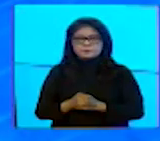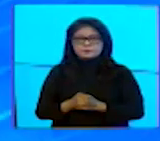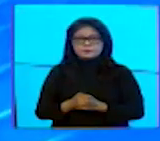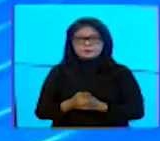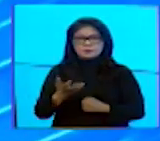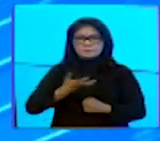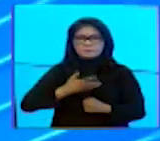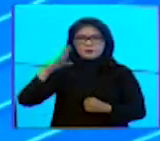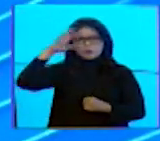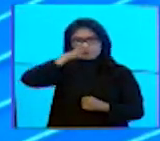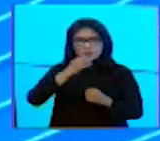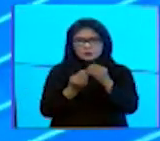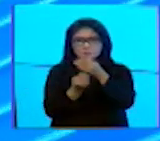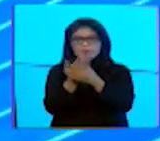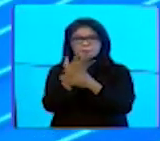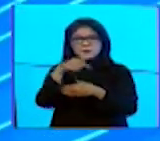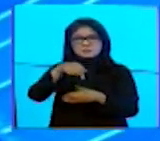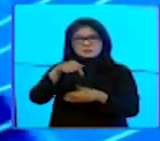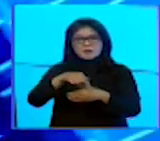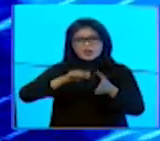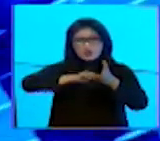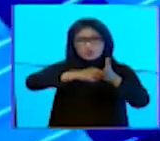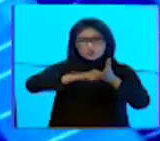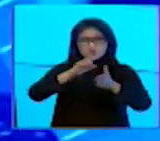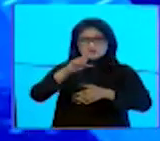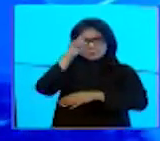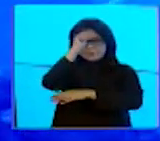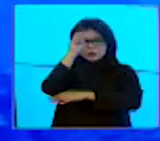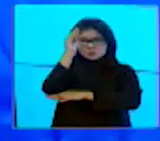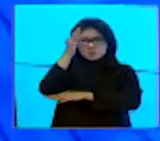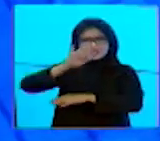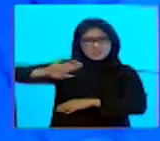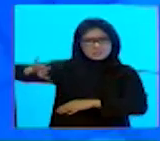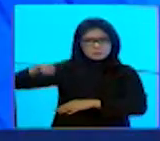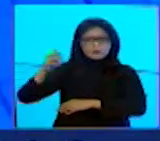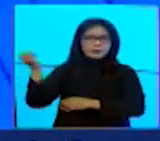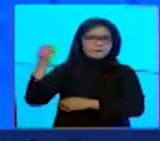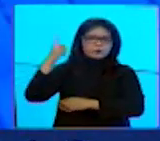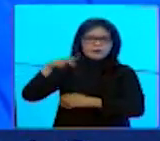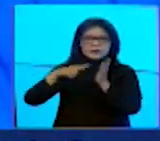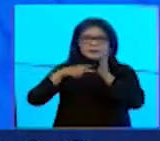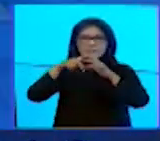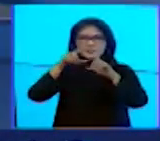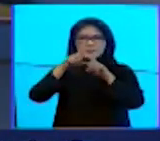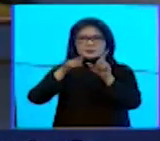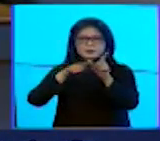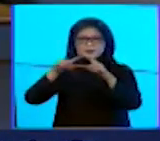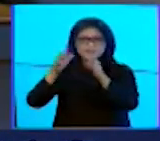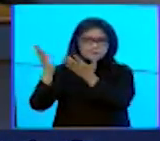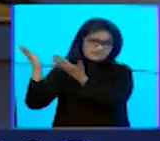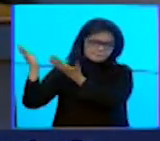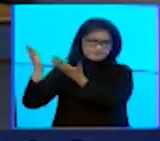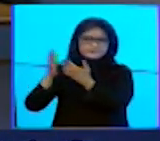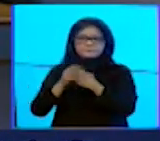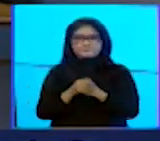Dan pemirsa, untuk mengetahui perkembangan terkini mikro lockdown di Cipayung, Jakarta Timur, kita segera bergabung dengan Nadia Valeri. Selamat siang, Nadia Valeri. Setelah upaya